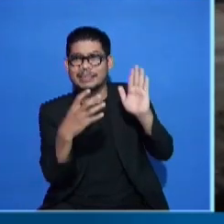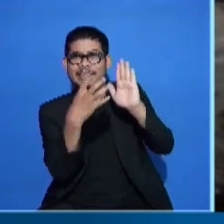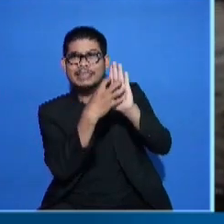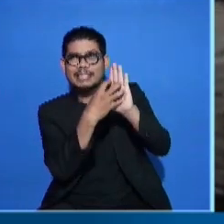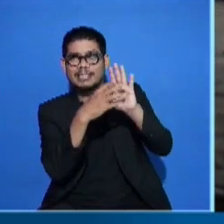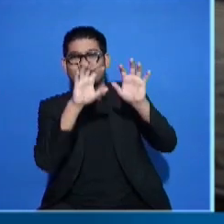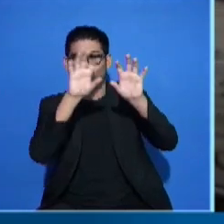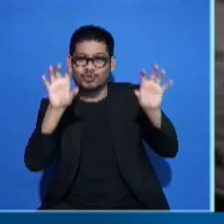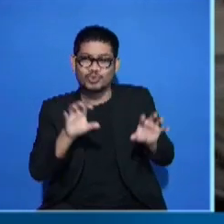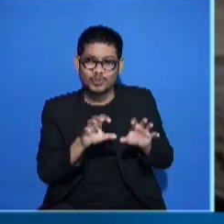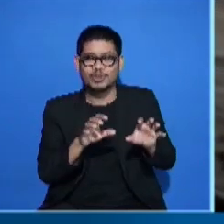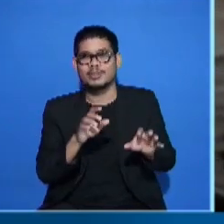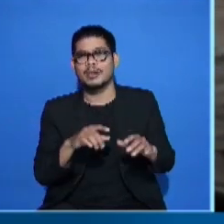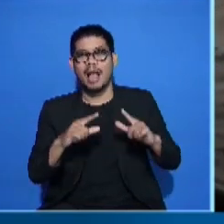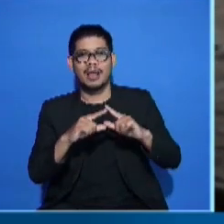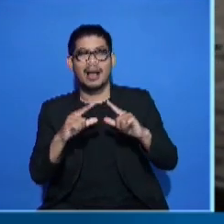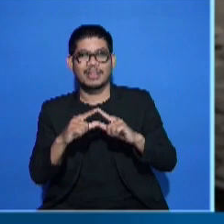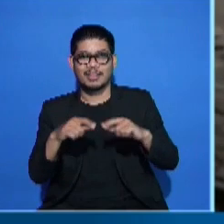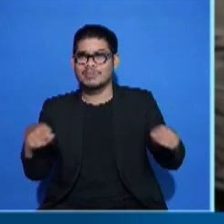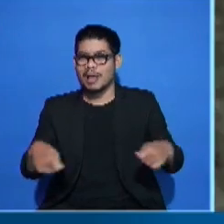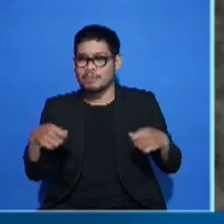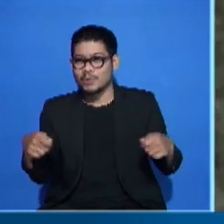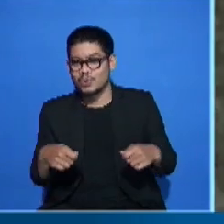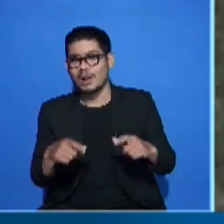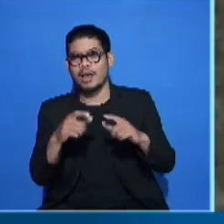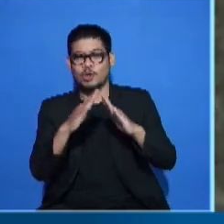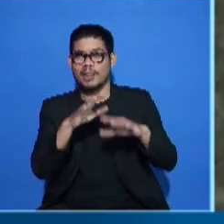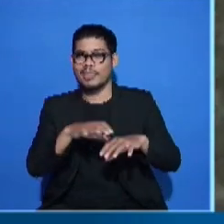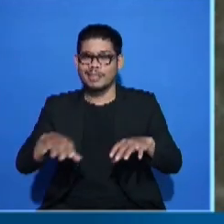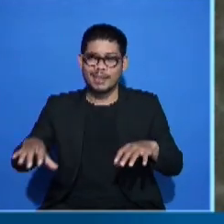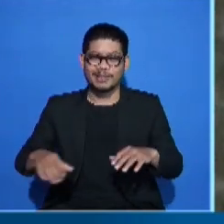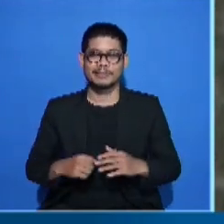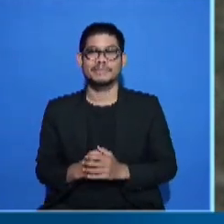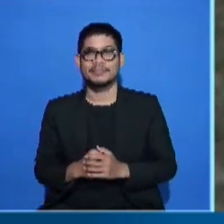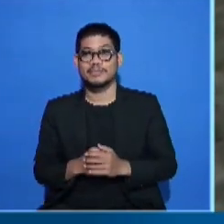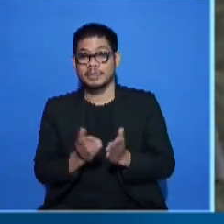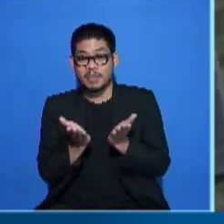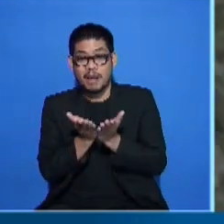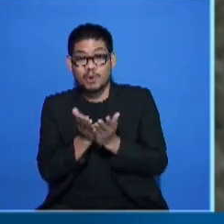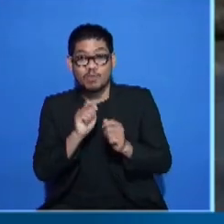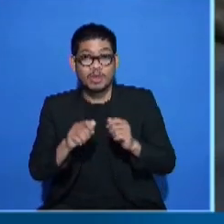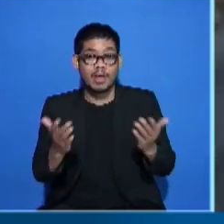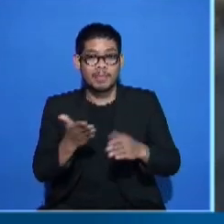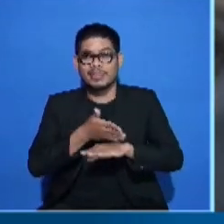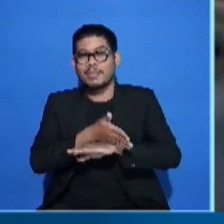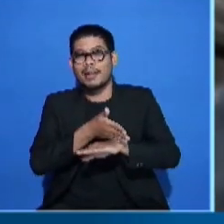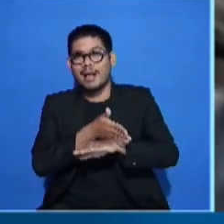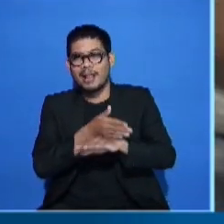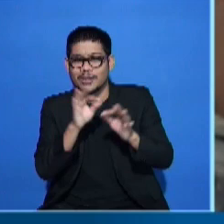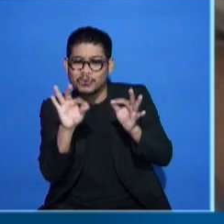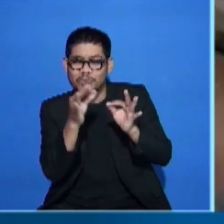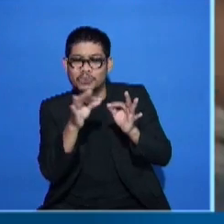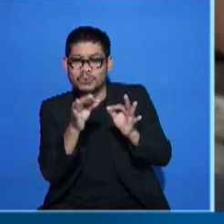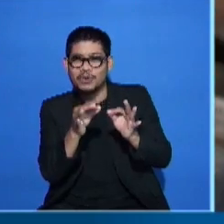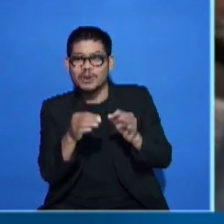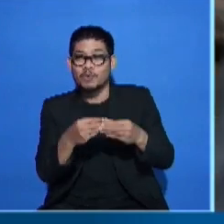aneka perabot rumah tangga awalnya Harry memanfaatkan bahan baku bambu untuk usaha membuat kerajinannya Namun karena bahan